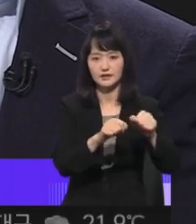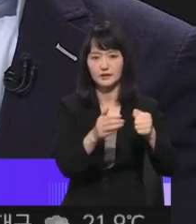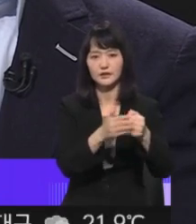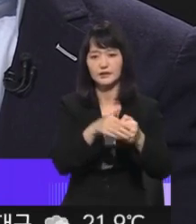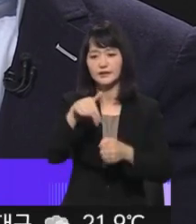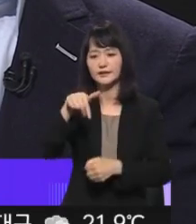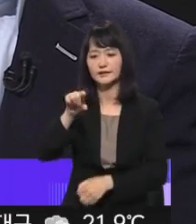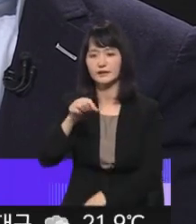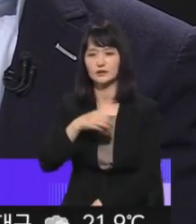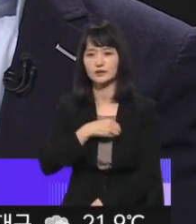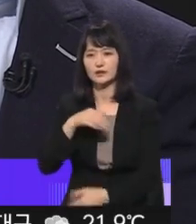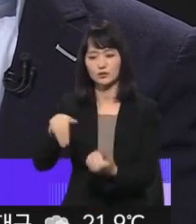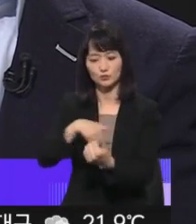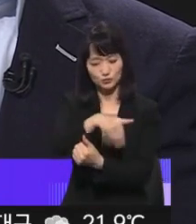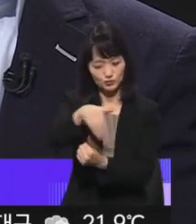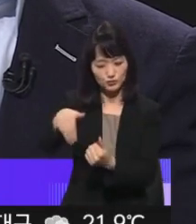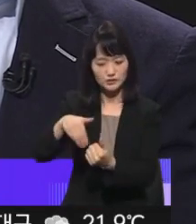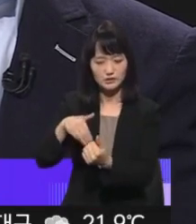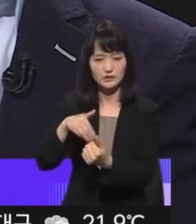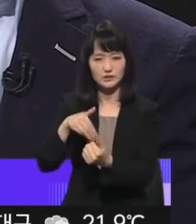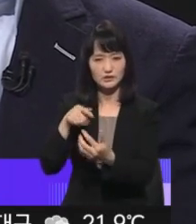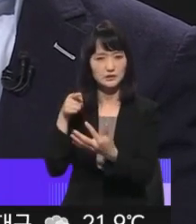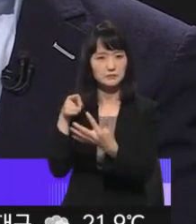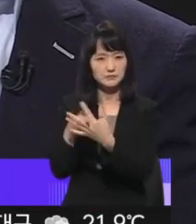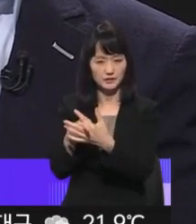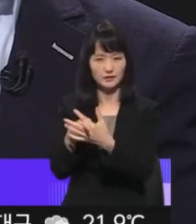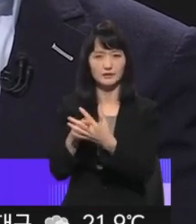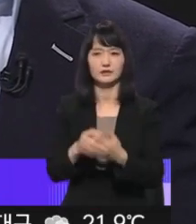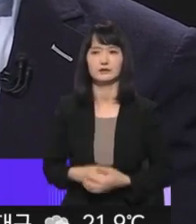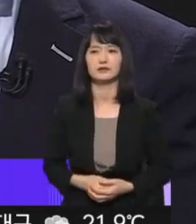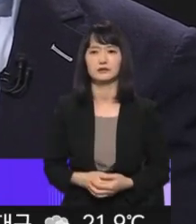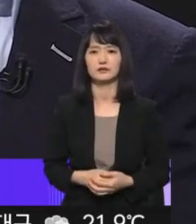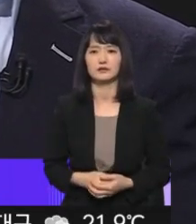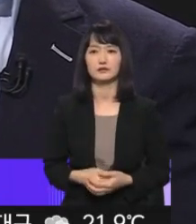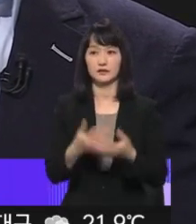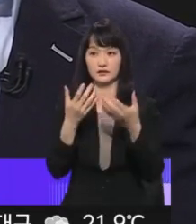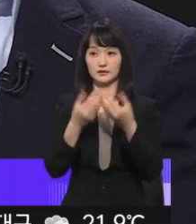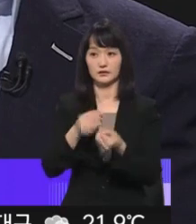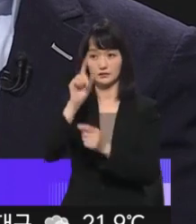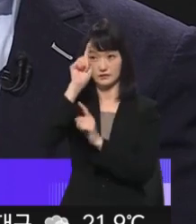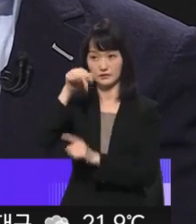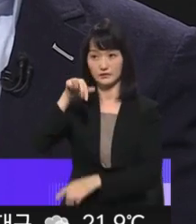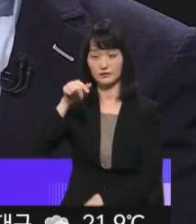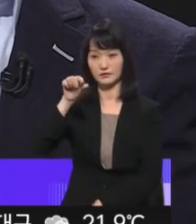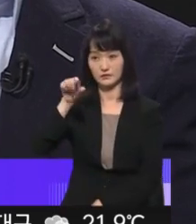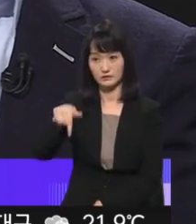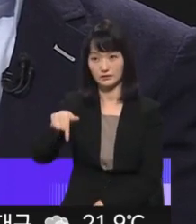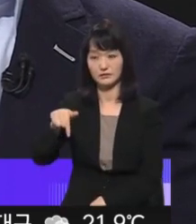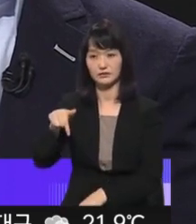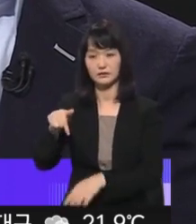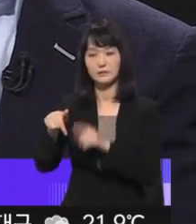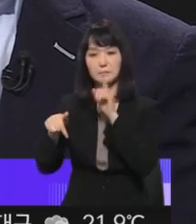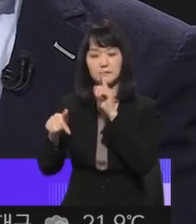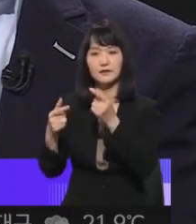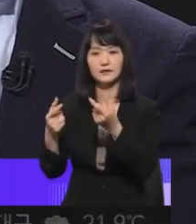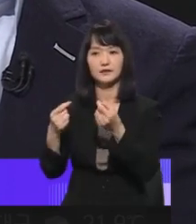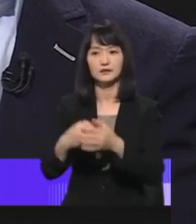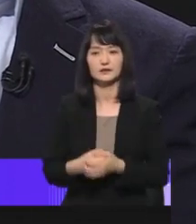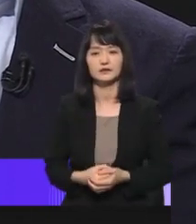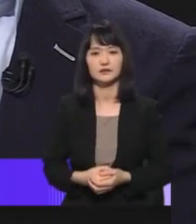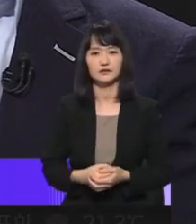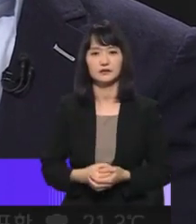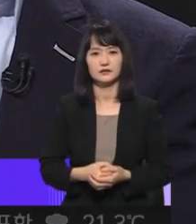그런 분위기를 좀 감지한 같은데 저 더 나가서 예컨대 이준석 대표가 주장했던 험비 출마 저는 라거나 그게 좀 불